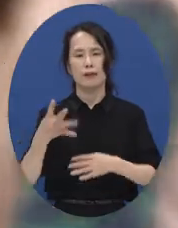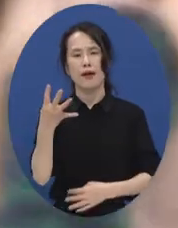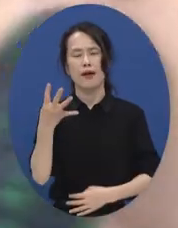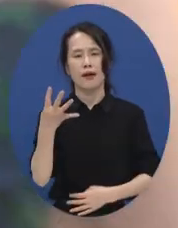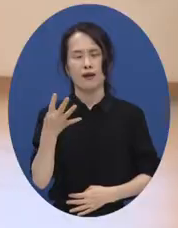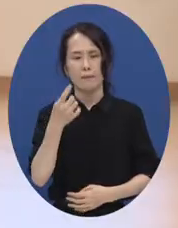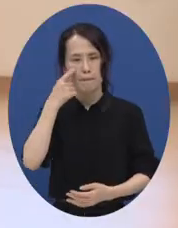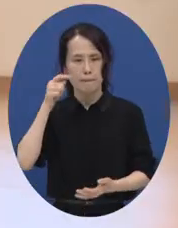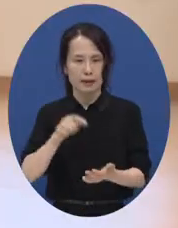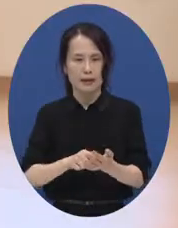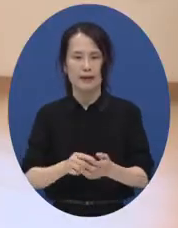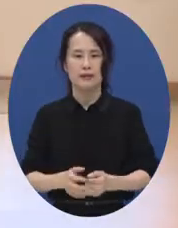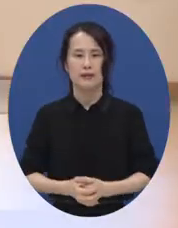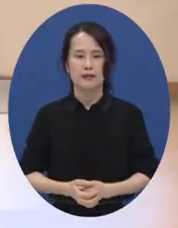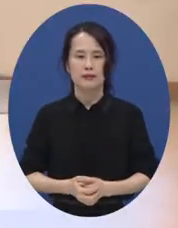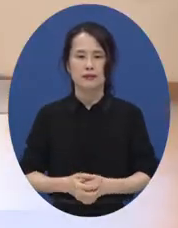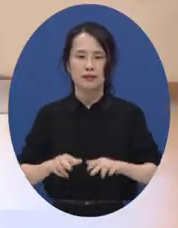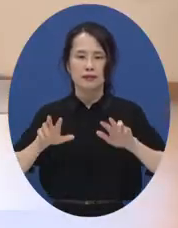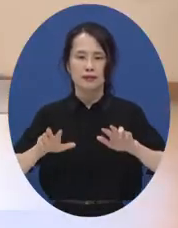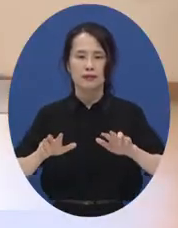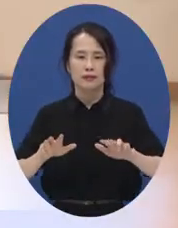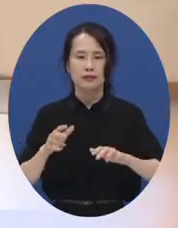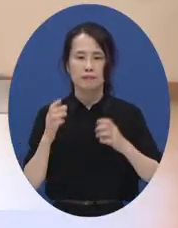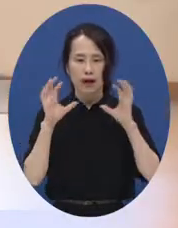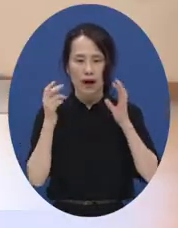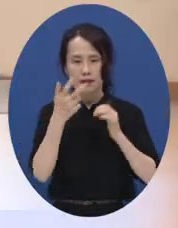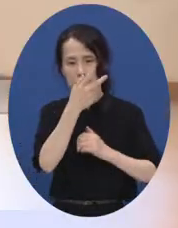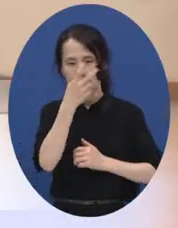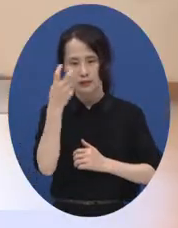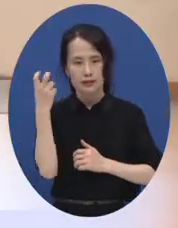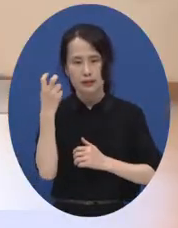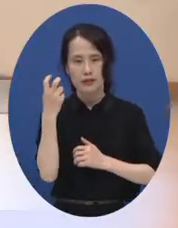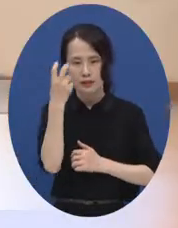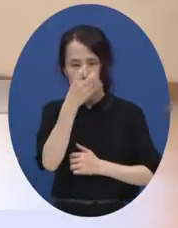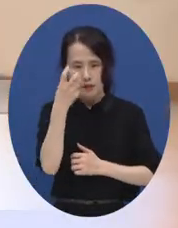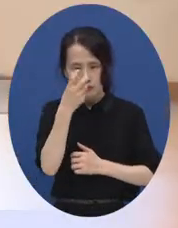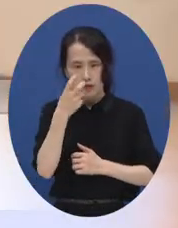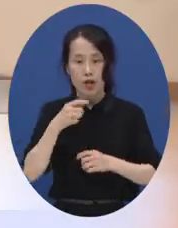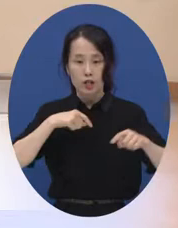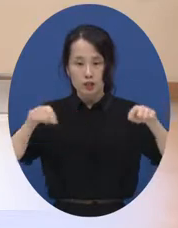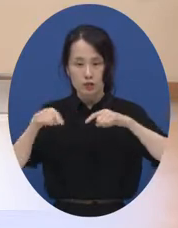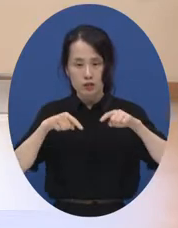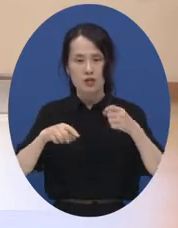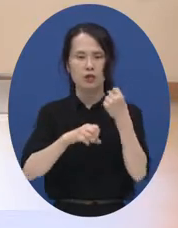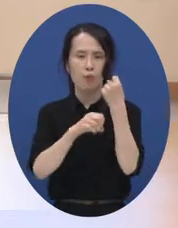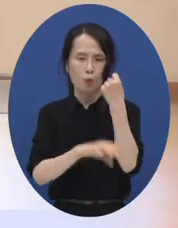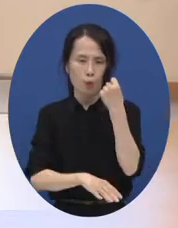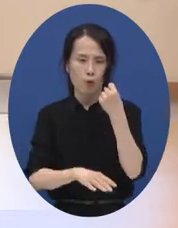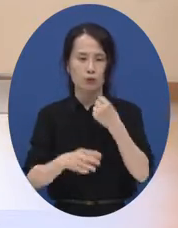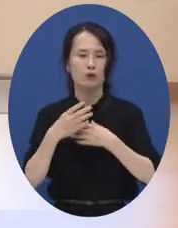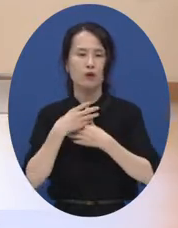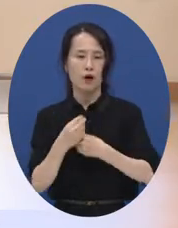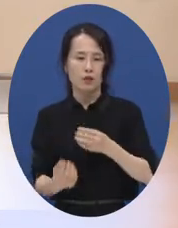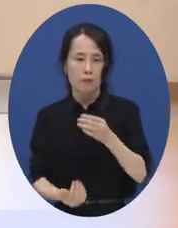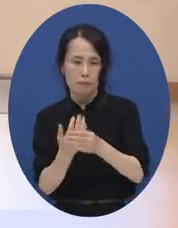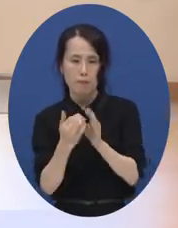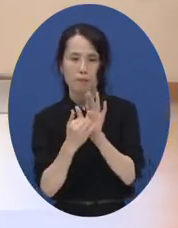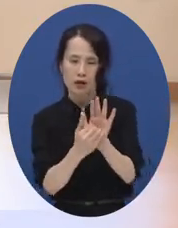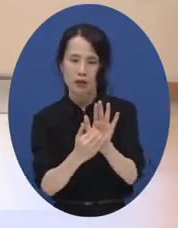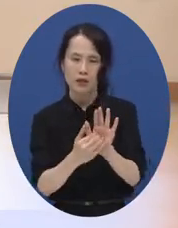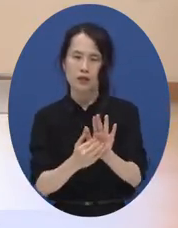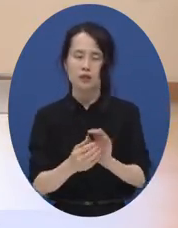됩니다. 지금 하고 있는 그런 슬리핑 정책 자체가 원천적으로 그런 사고를 막을